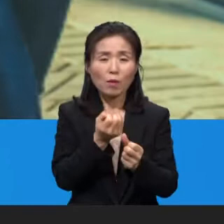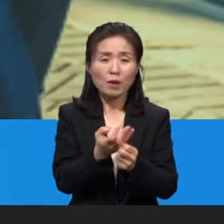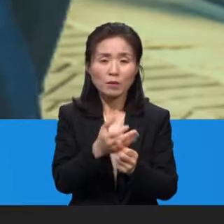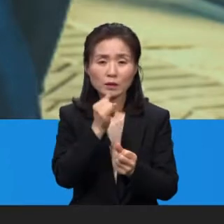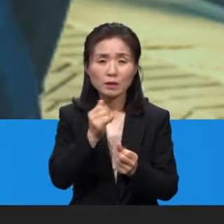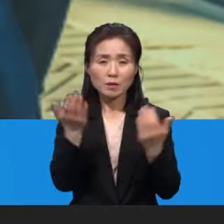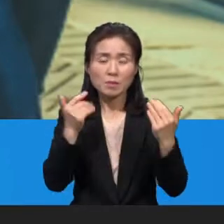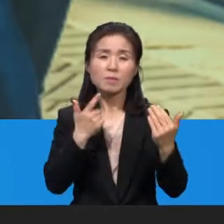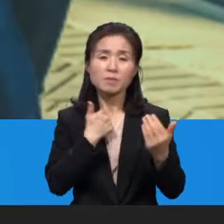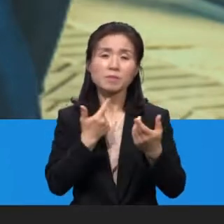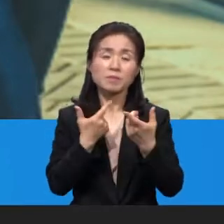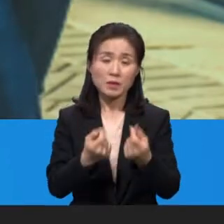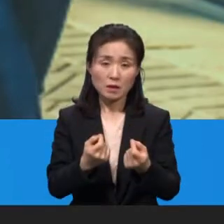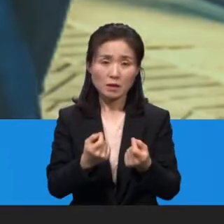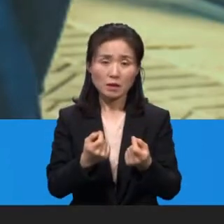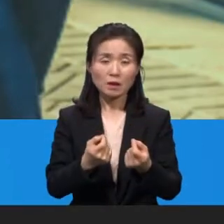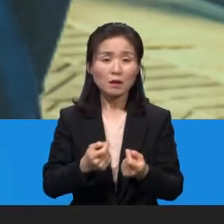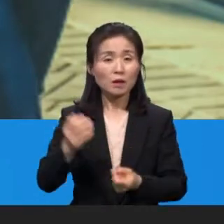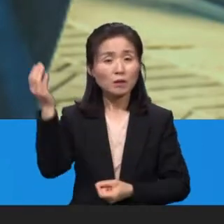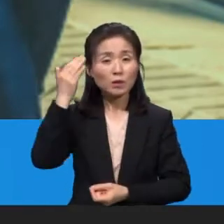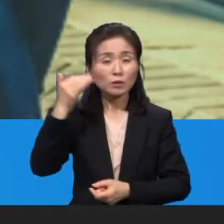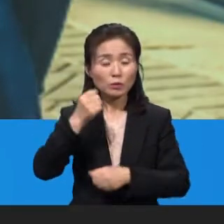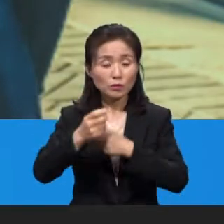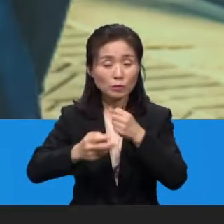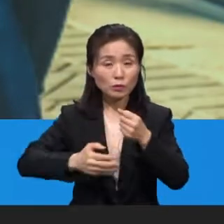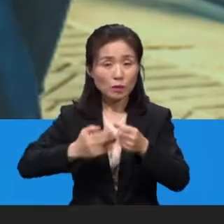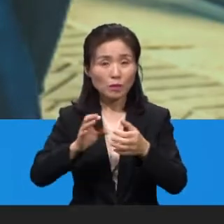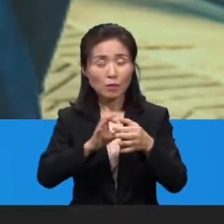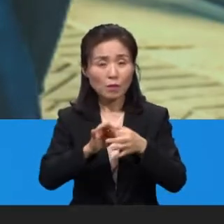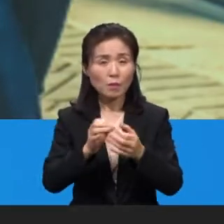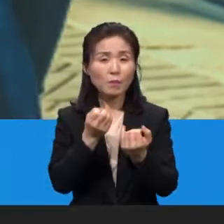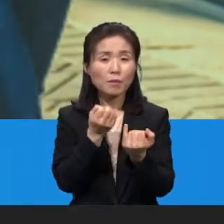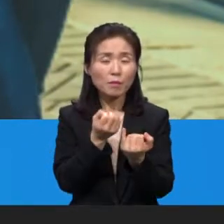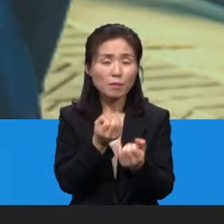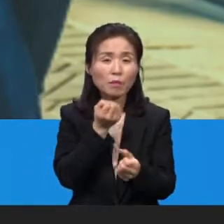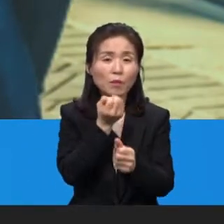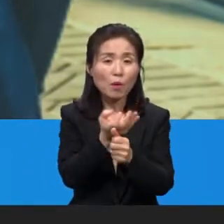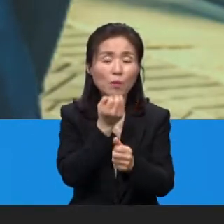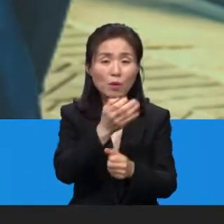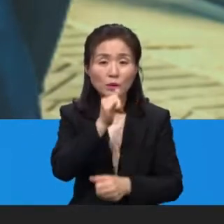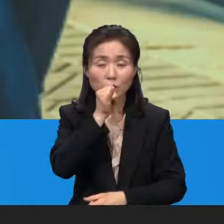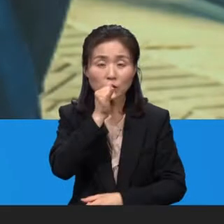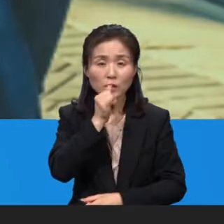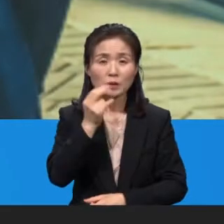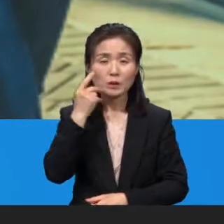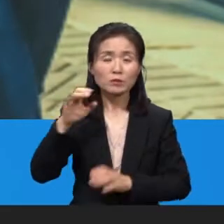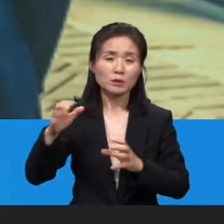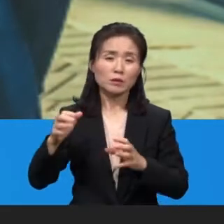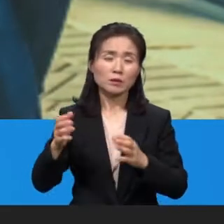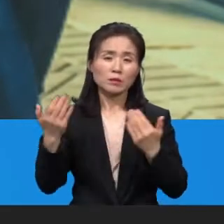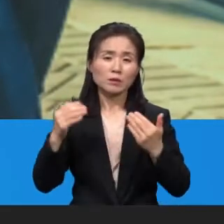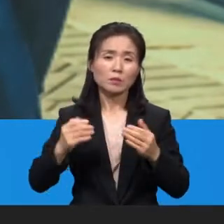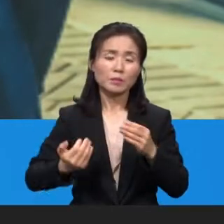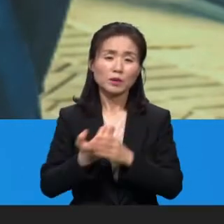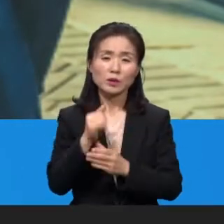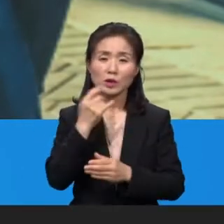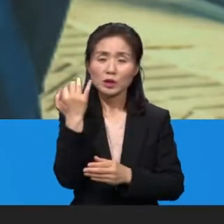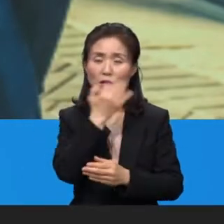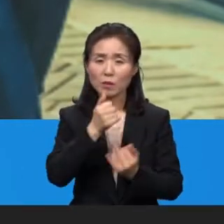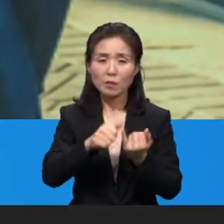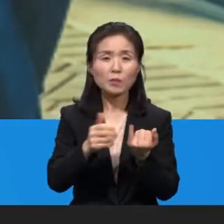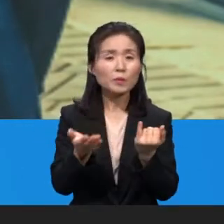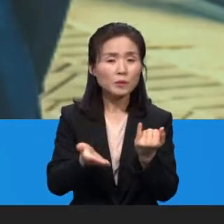미투 우리나라에서도 수년째 관리한 폭로 가 나오고 있는데요 미국에서도 교단에서 발생한 성폭력 이